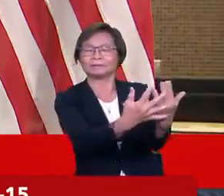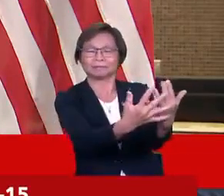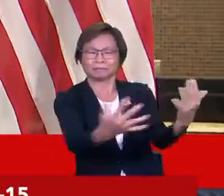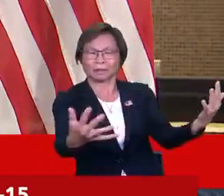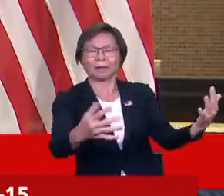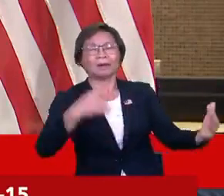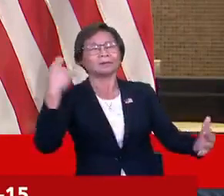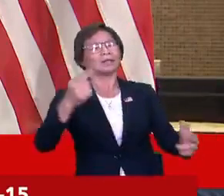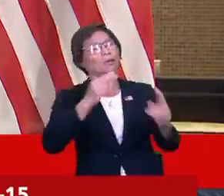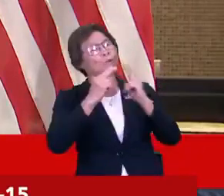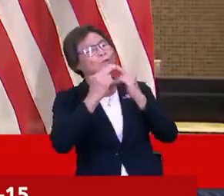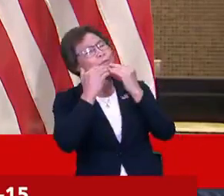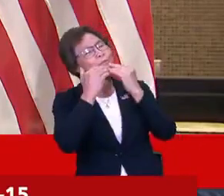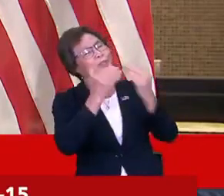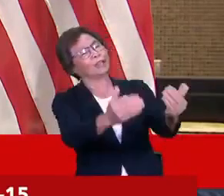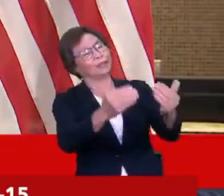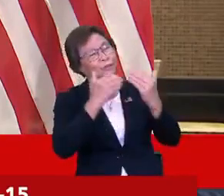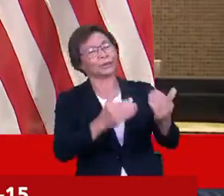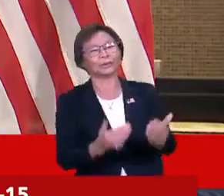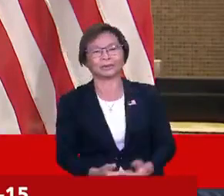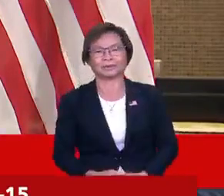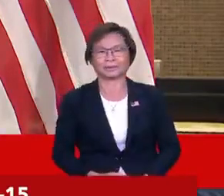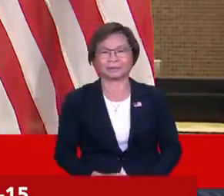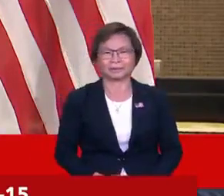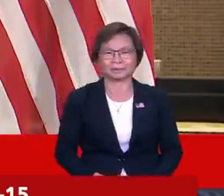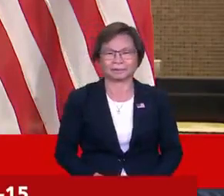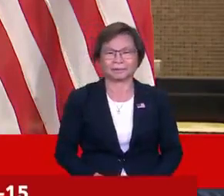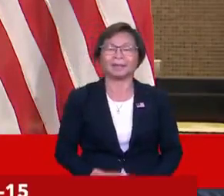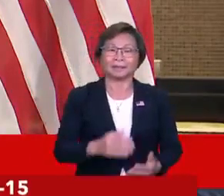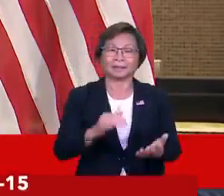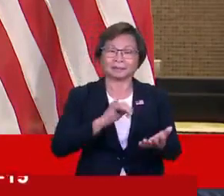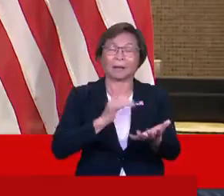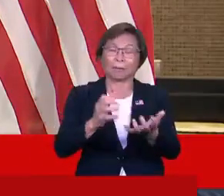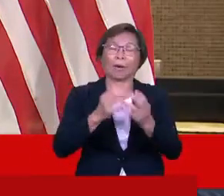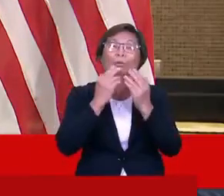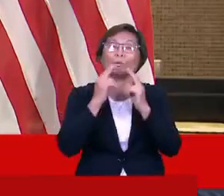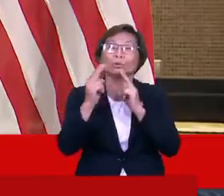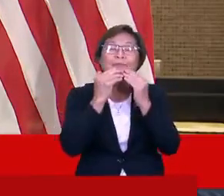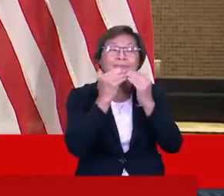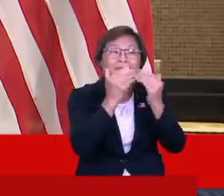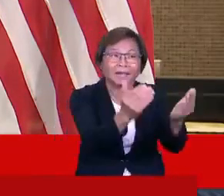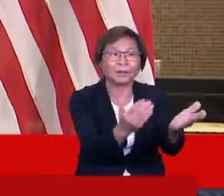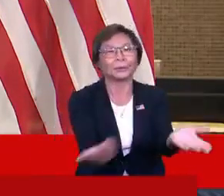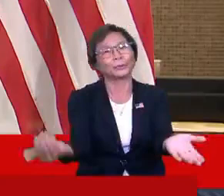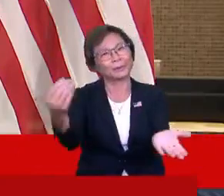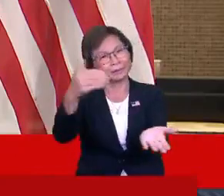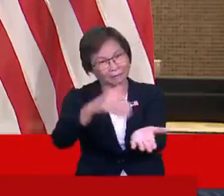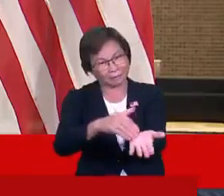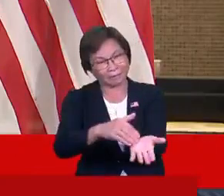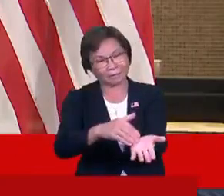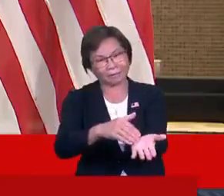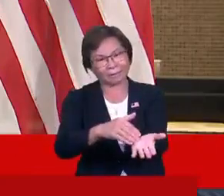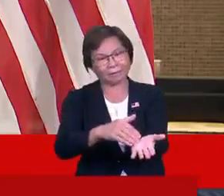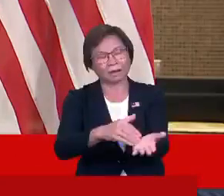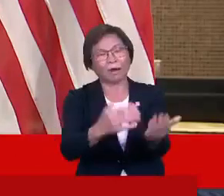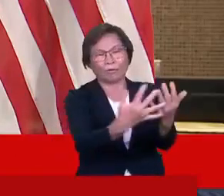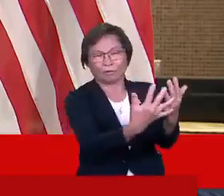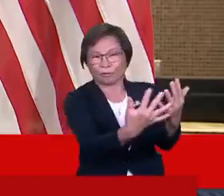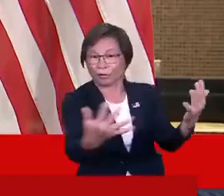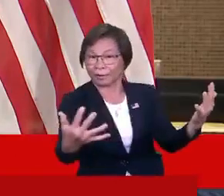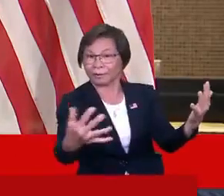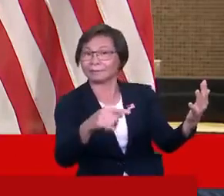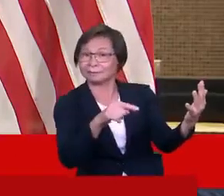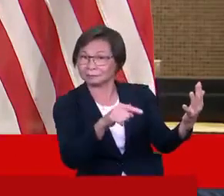hai lalu sejati Bekasi nih ucapkan simak cuma kasih sekali lagi pada partainya